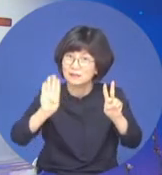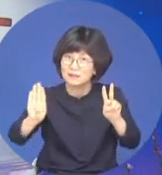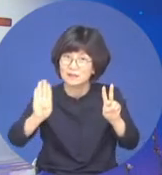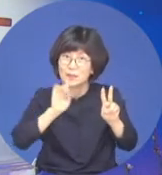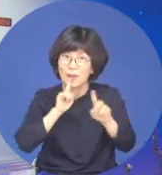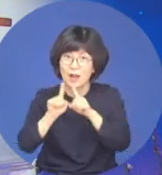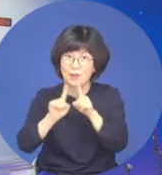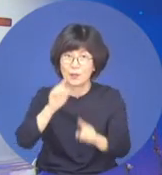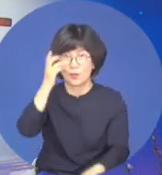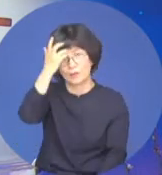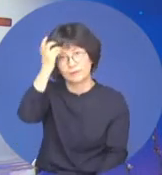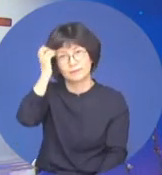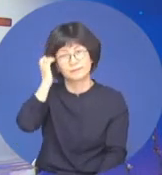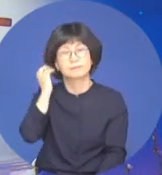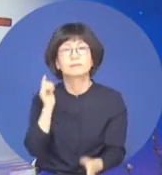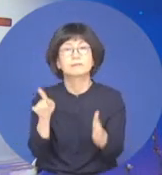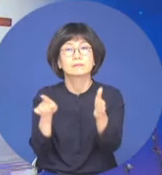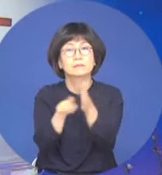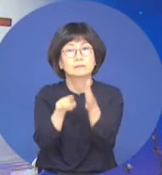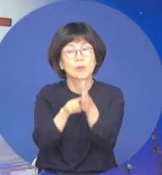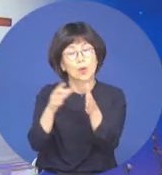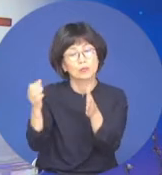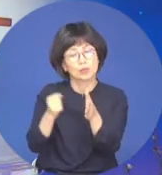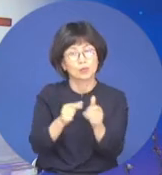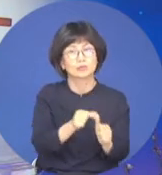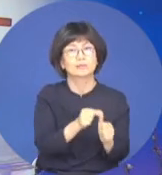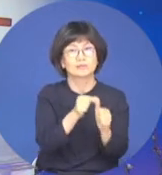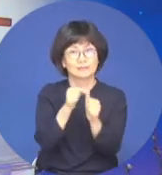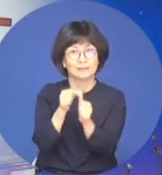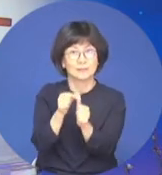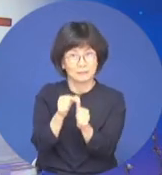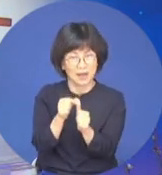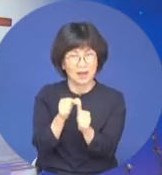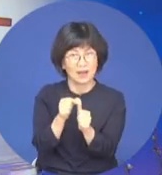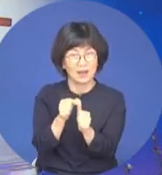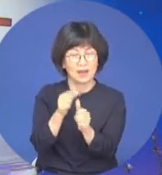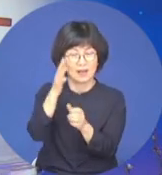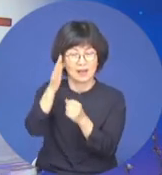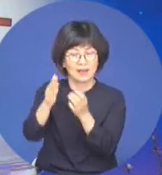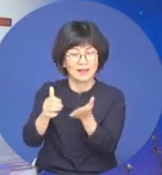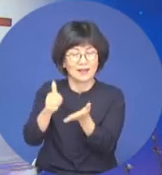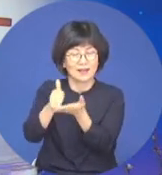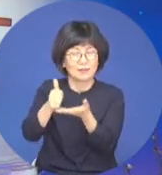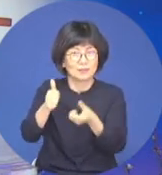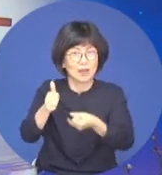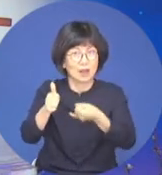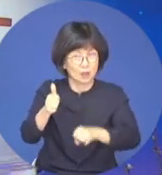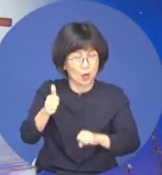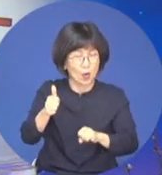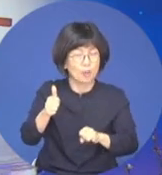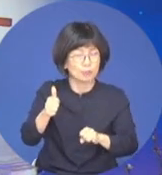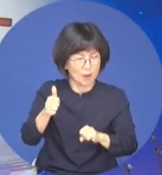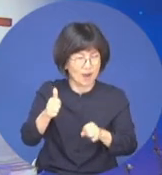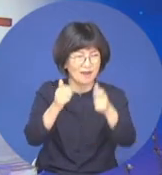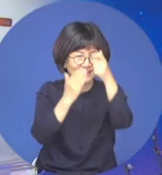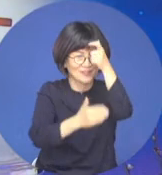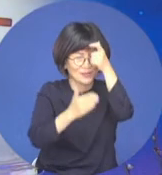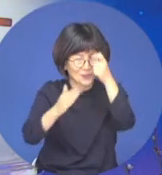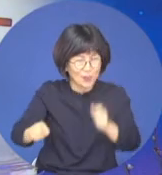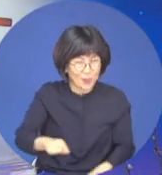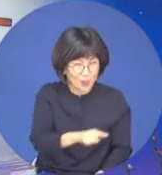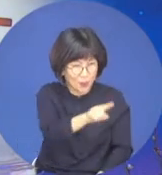여러분 믿음으로 구원받고 믿음으로 하나님의 자녀가 된 성도는 사는 방법이